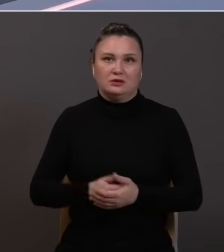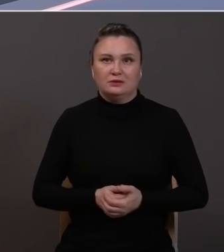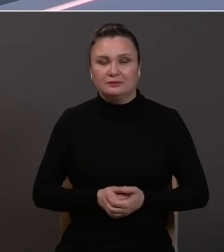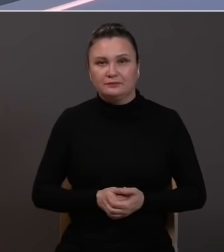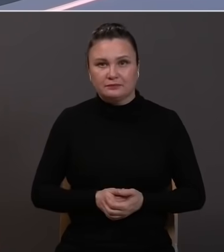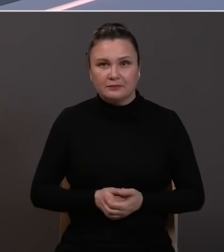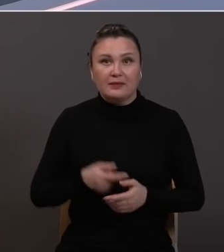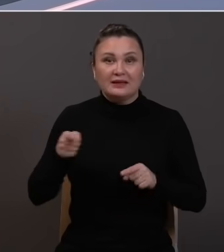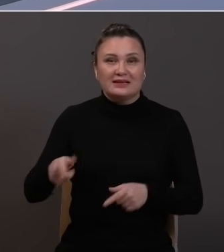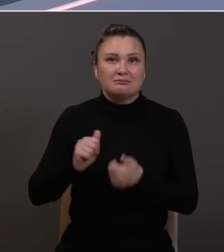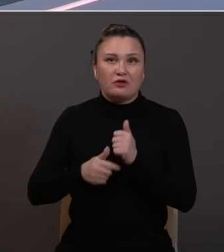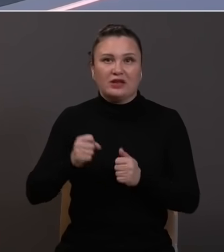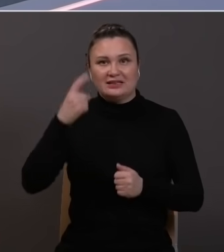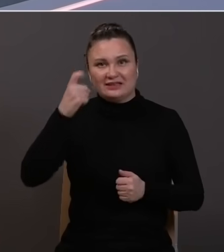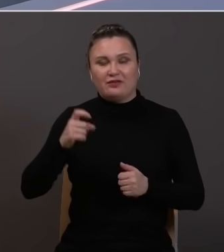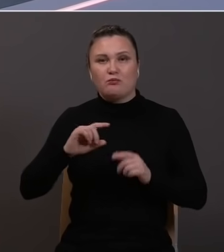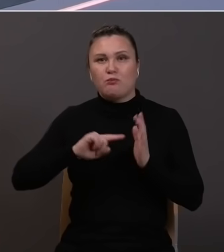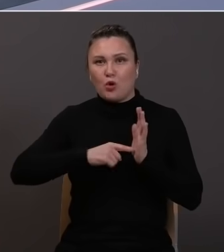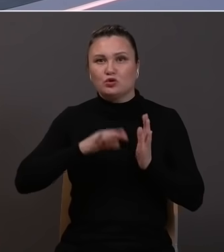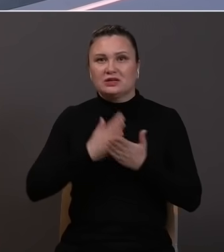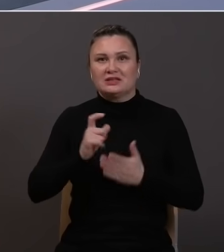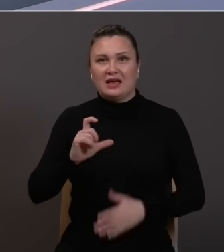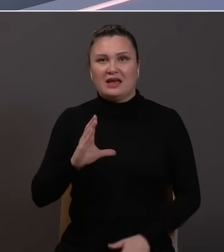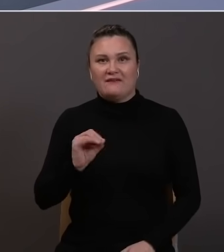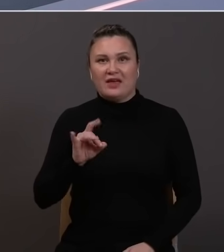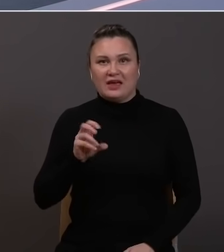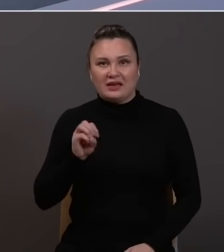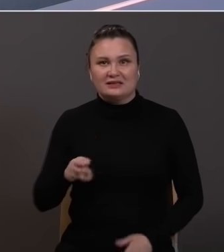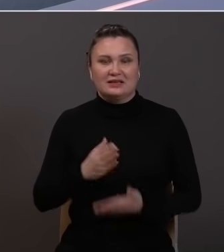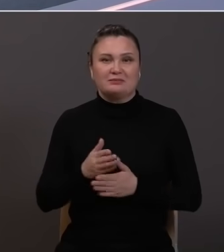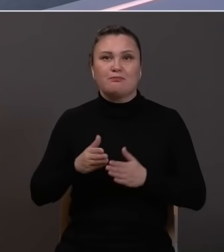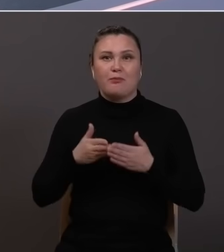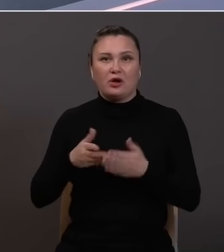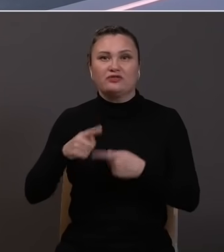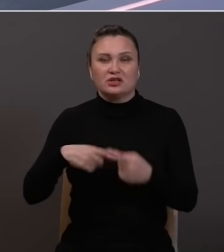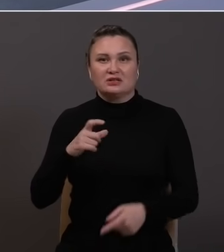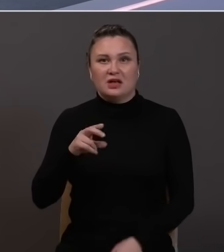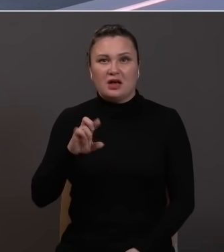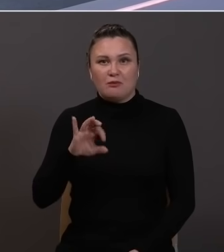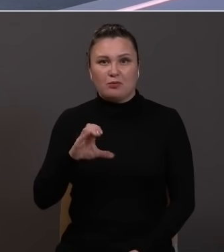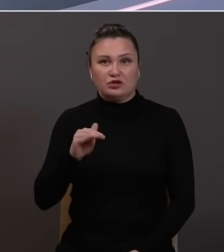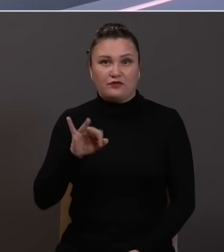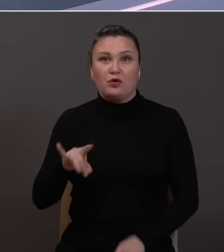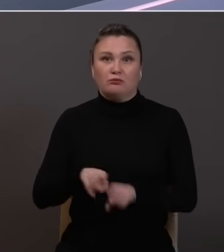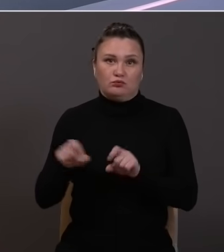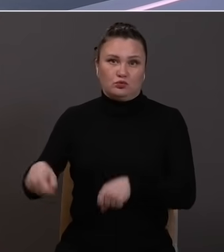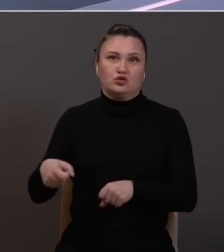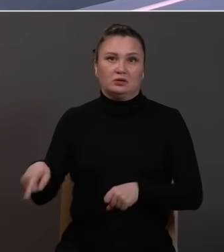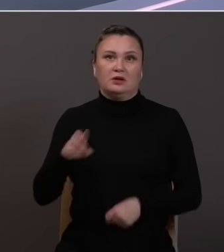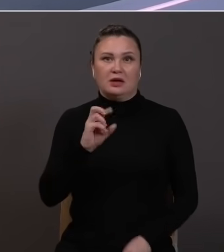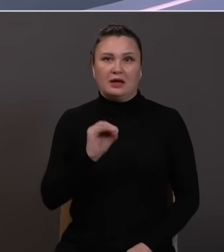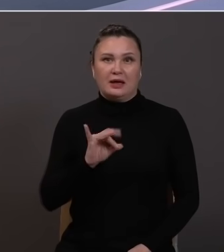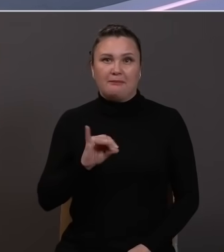челлендж. То есть есть марафон на Северном полюсе, есть Эверест, есть переплыв через Босфор. Почему не может быть переплыв через Берингов пролив? Шикарное